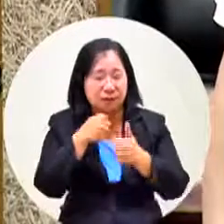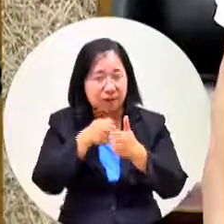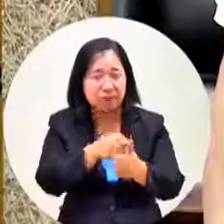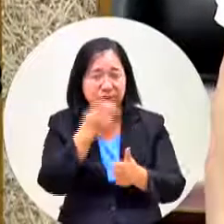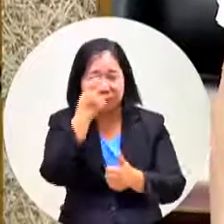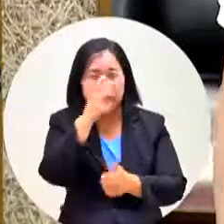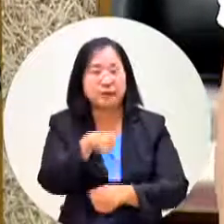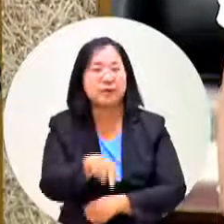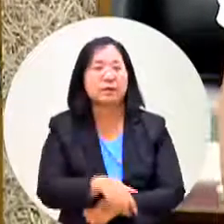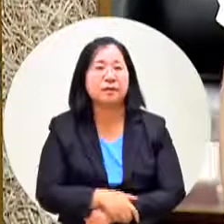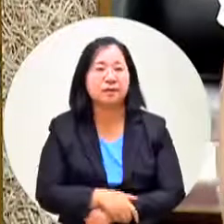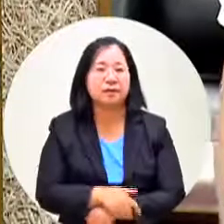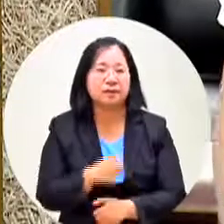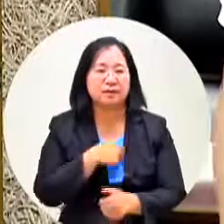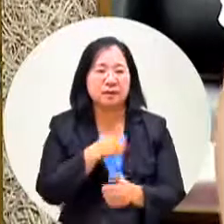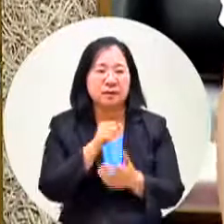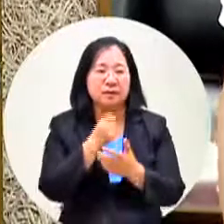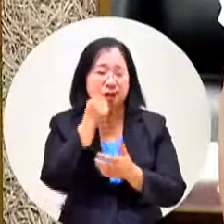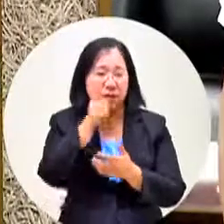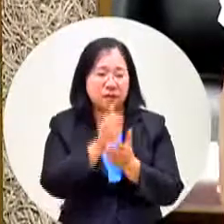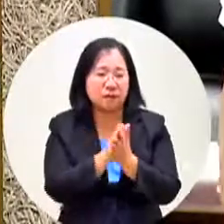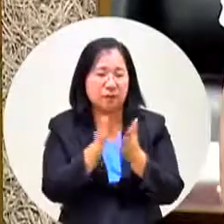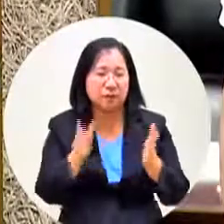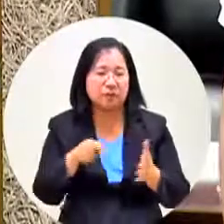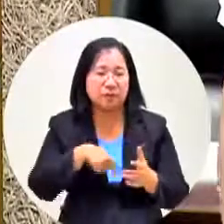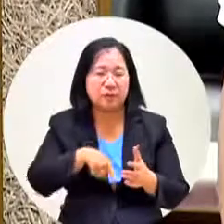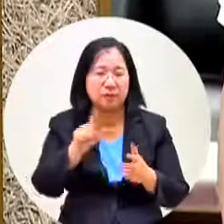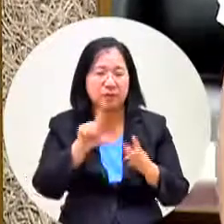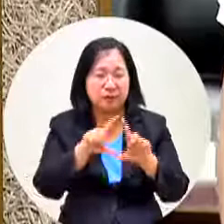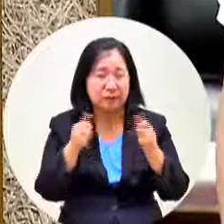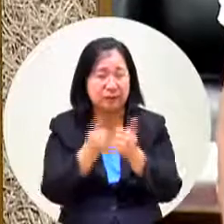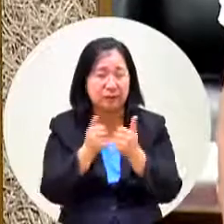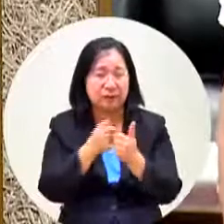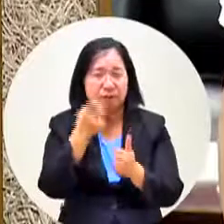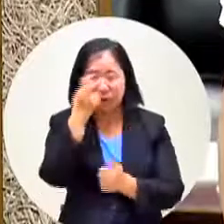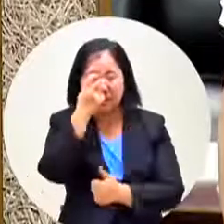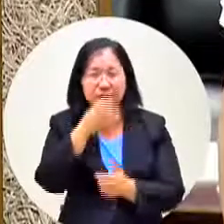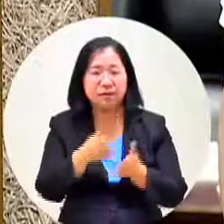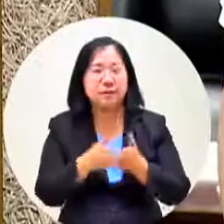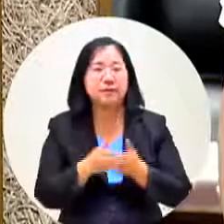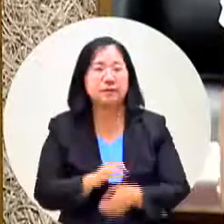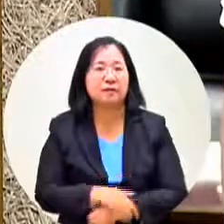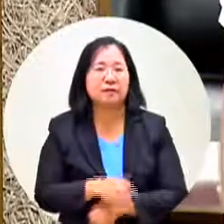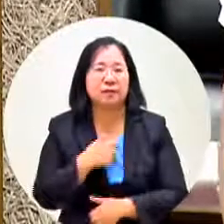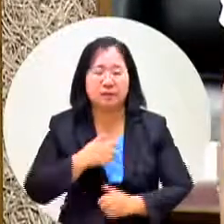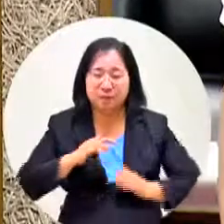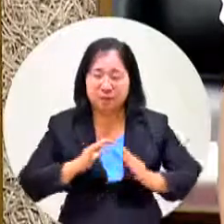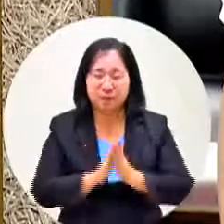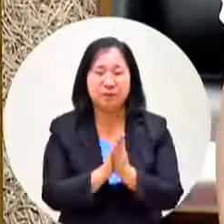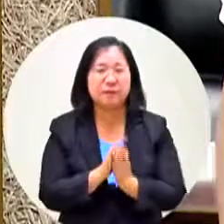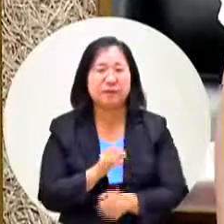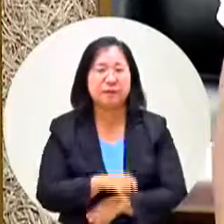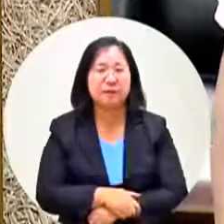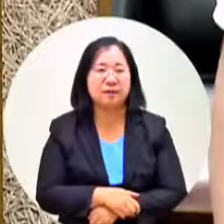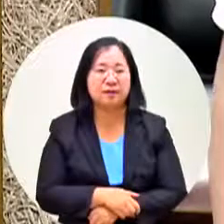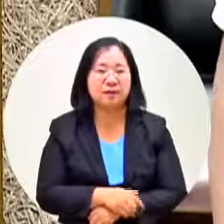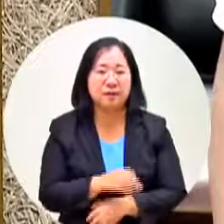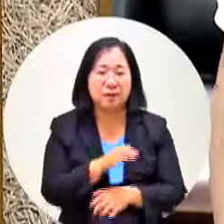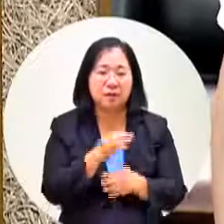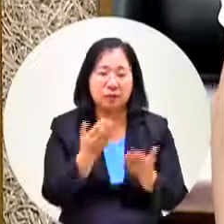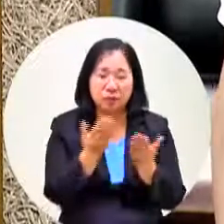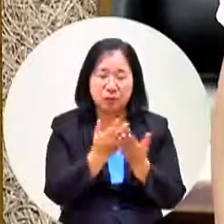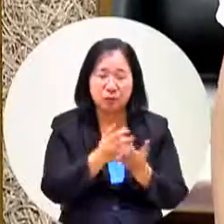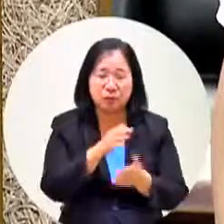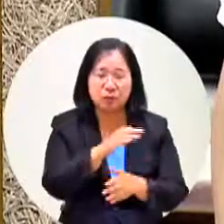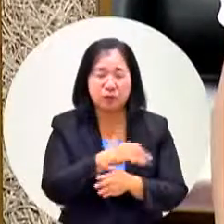目前这今年2月份，它是由大寮区的。爱家园协会提报文化资产审议，那